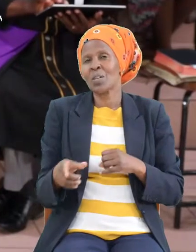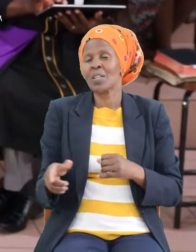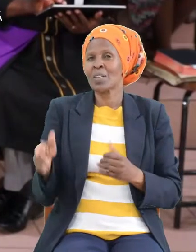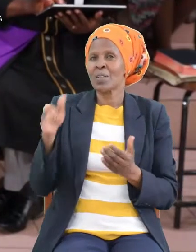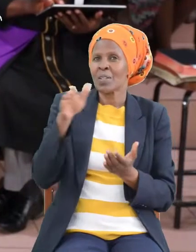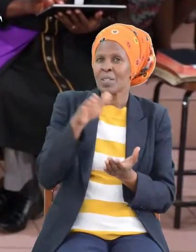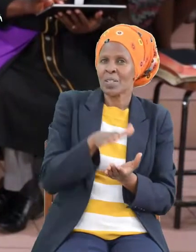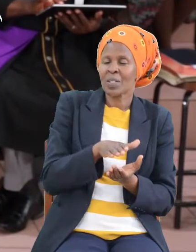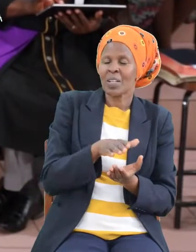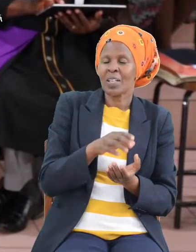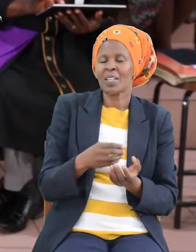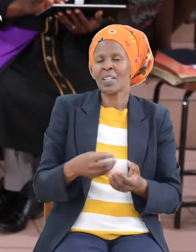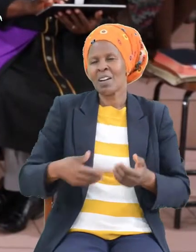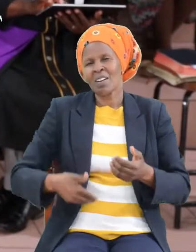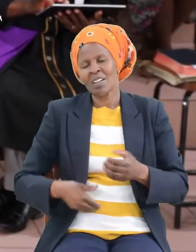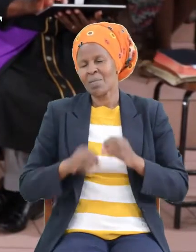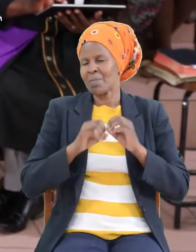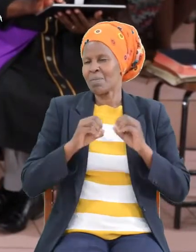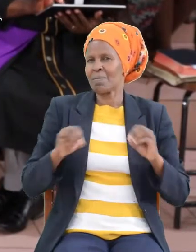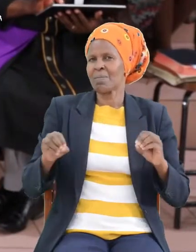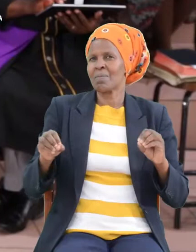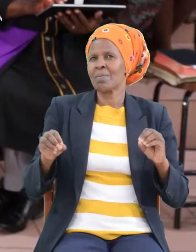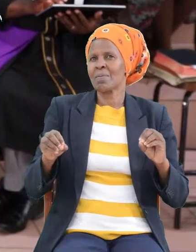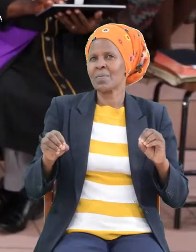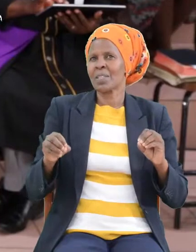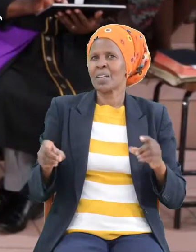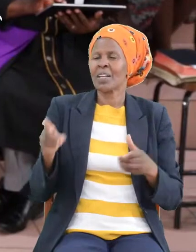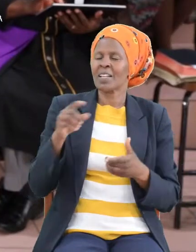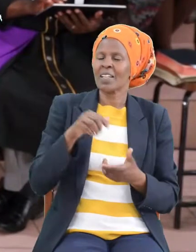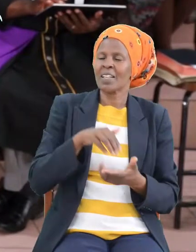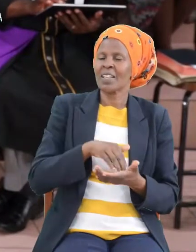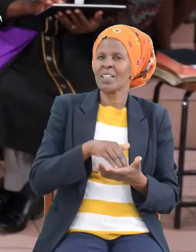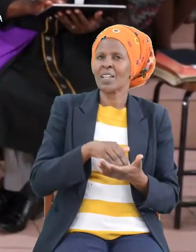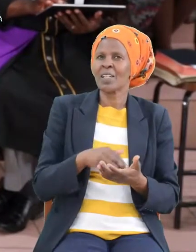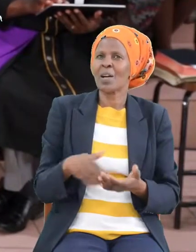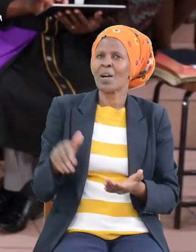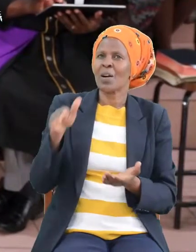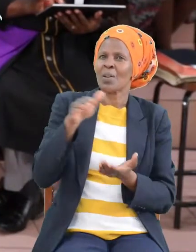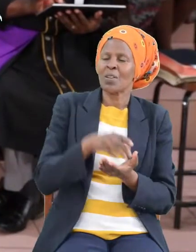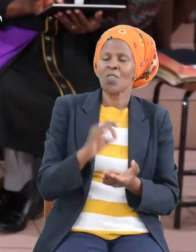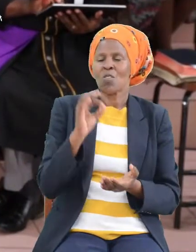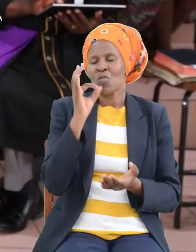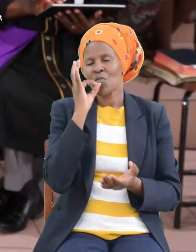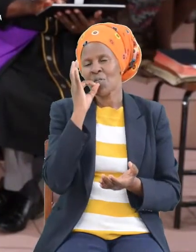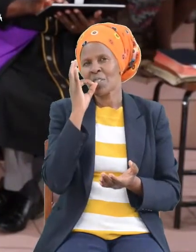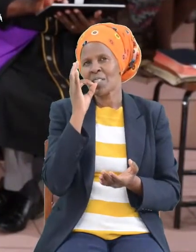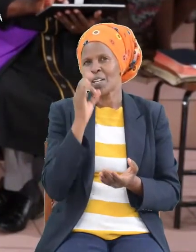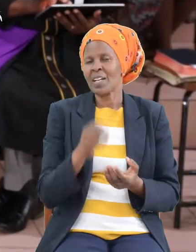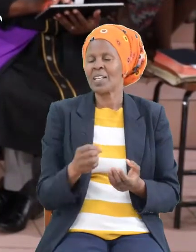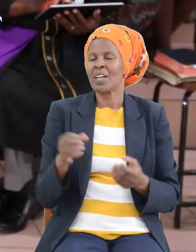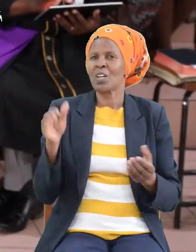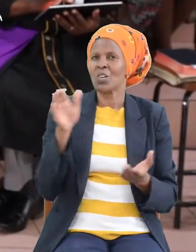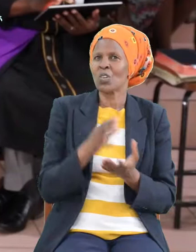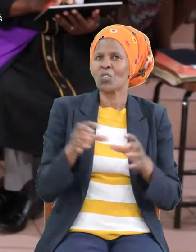wala sitaweka njaa juu yenu. Tena nami nitaizidisha matunda ya miti na mazao